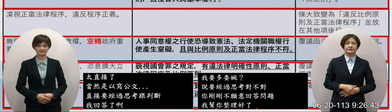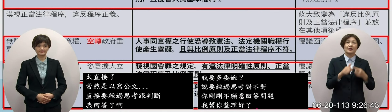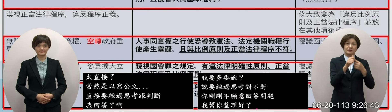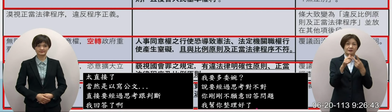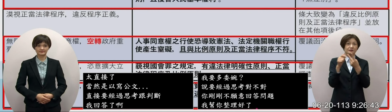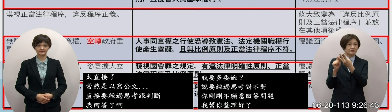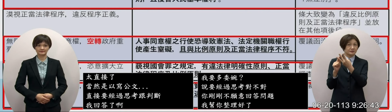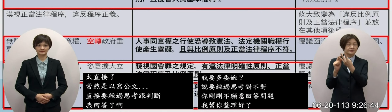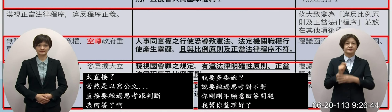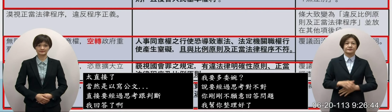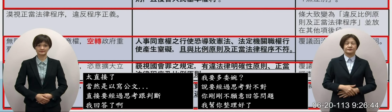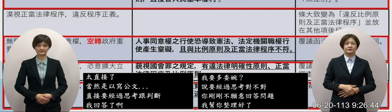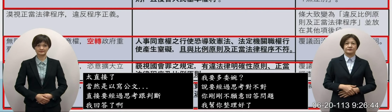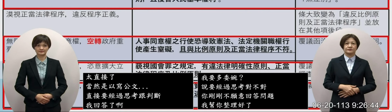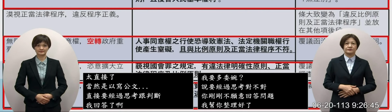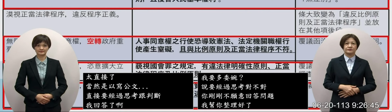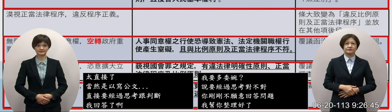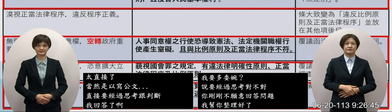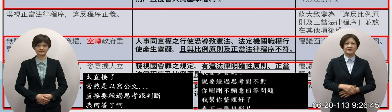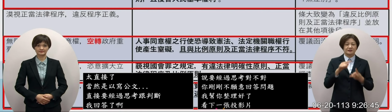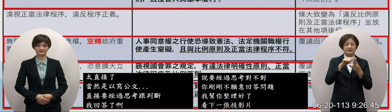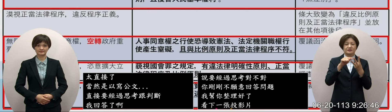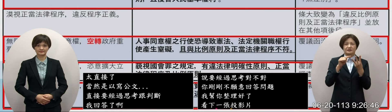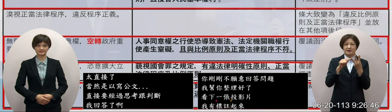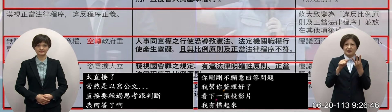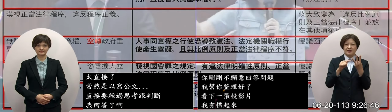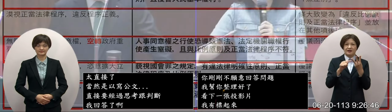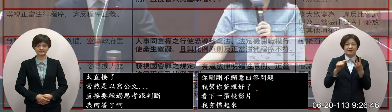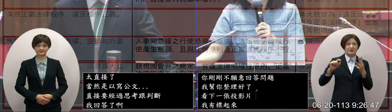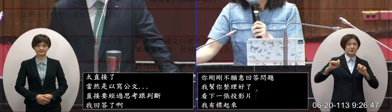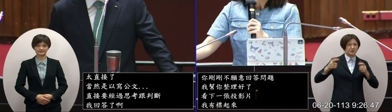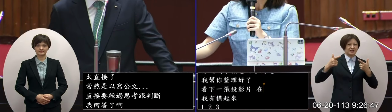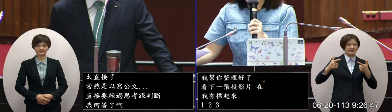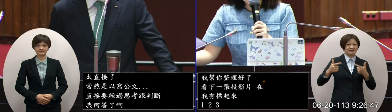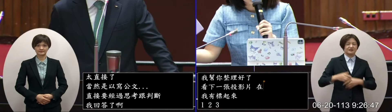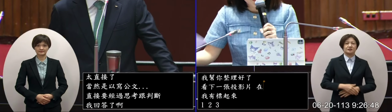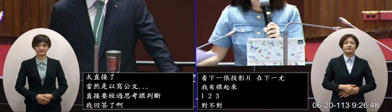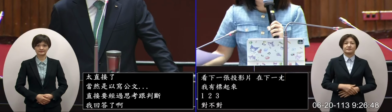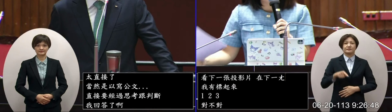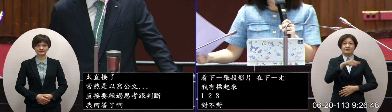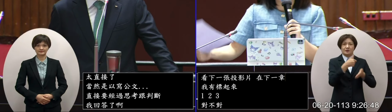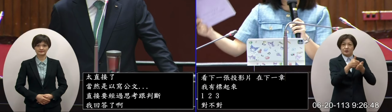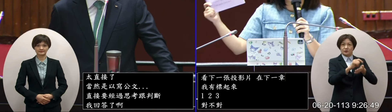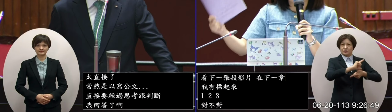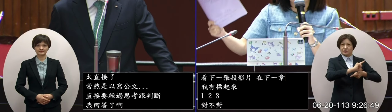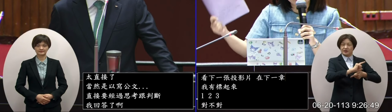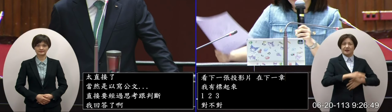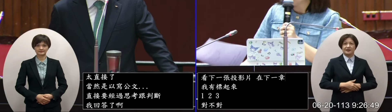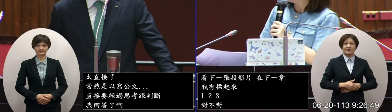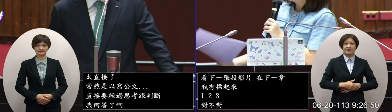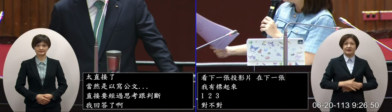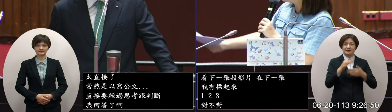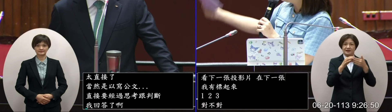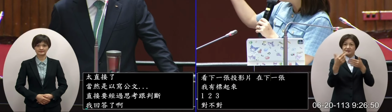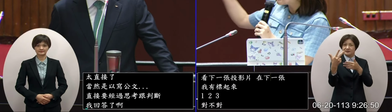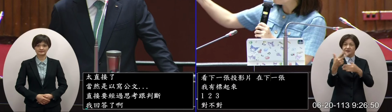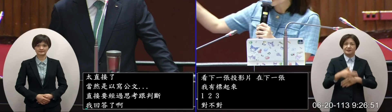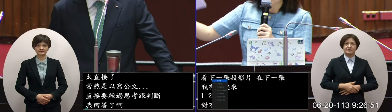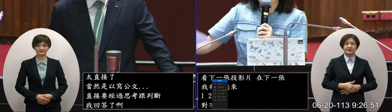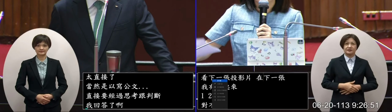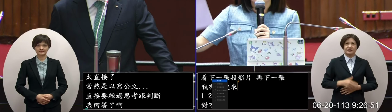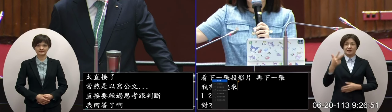一二三嘛，对不对？一二三，有3样都是不一样的。你们的图卡里面只有7条，结果